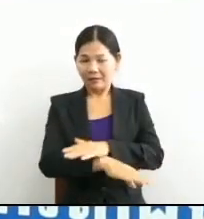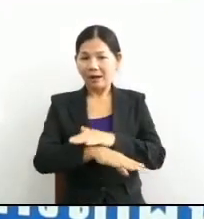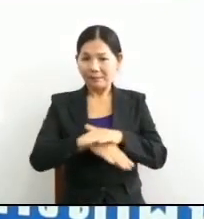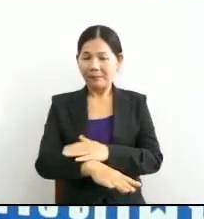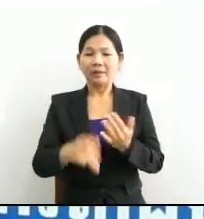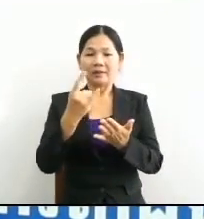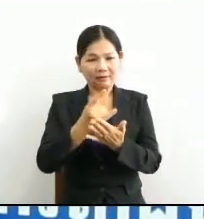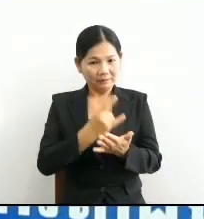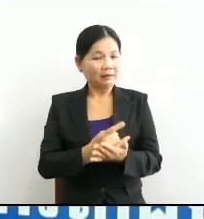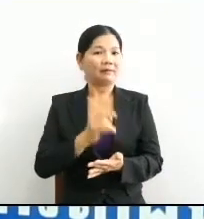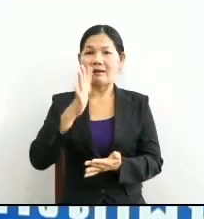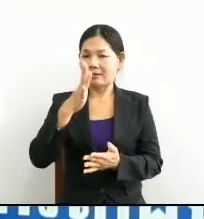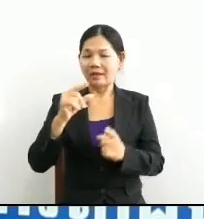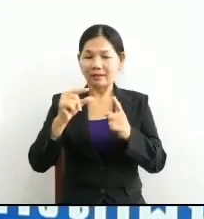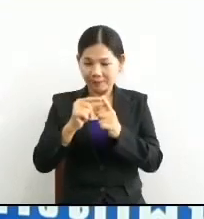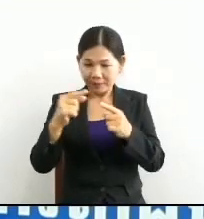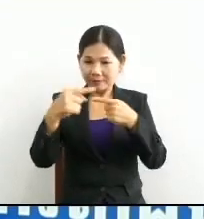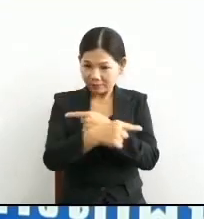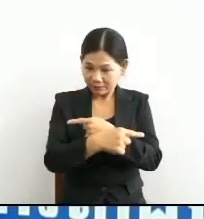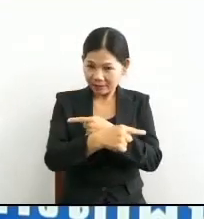bị về nè khủ bàn bằng riêng nè nè